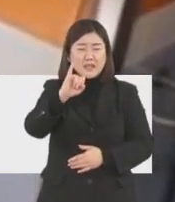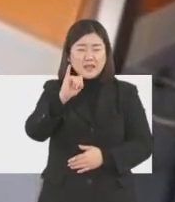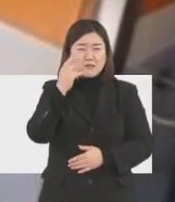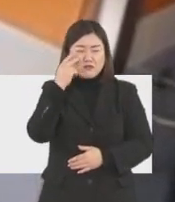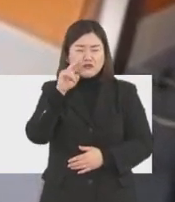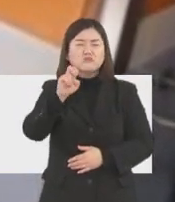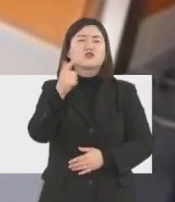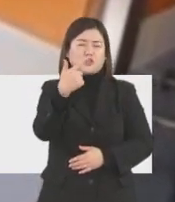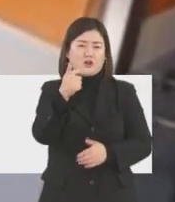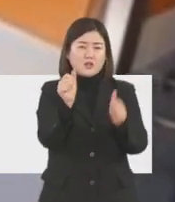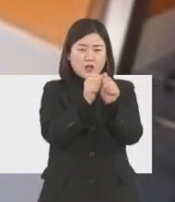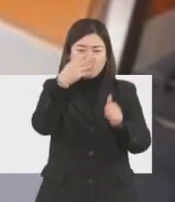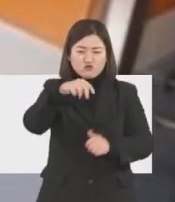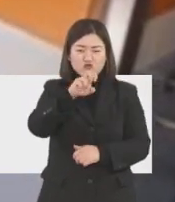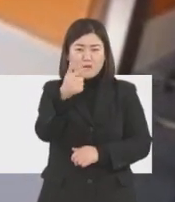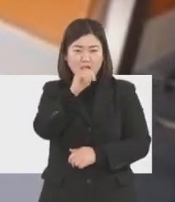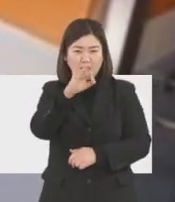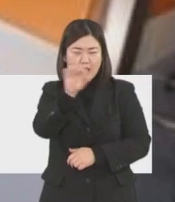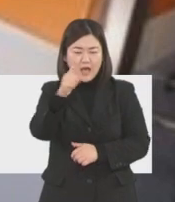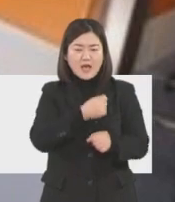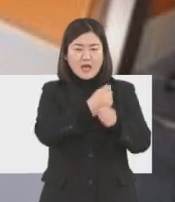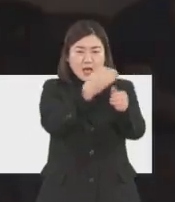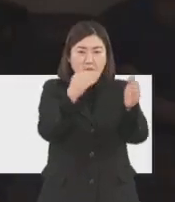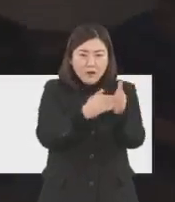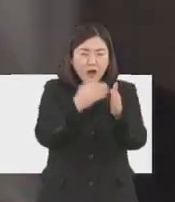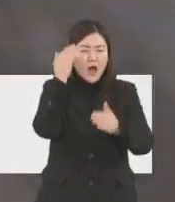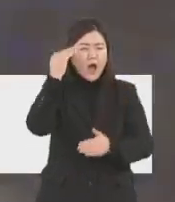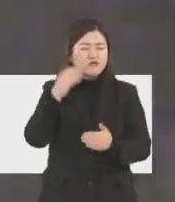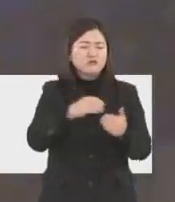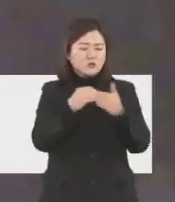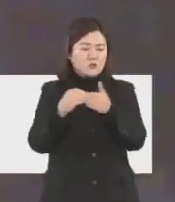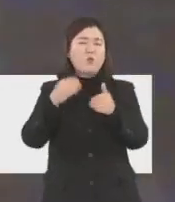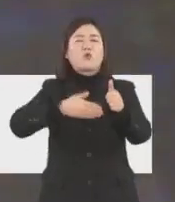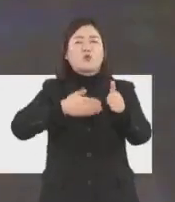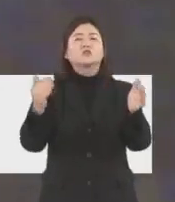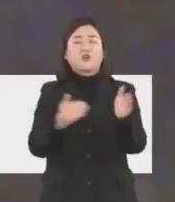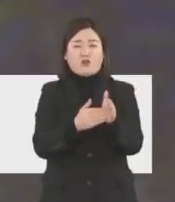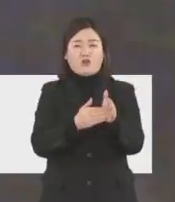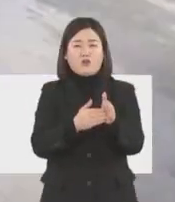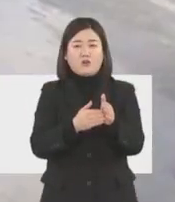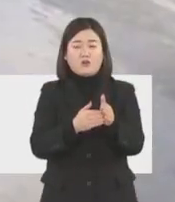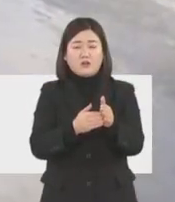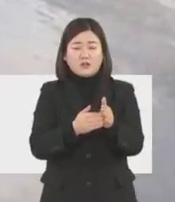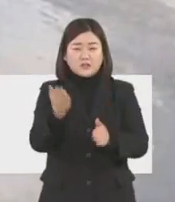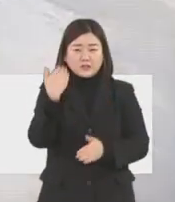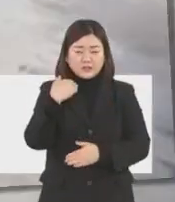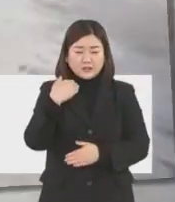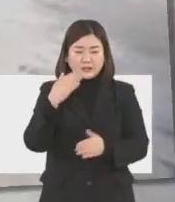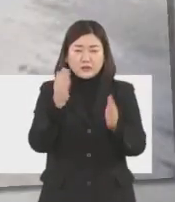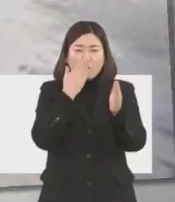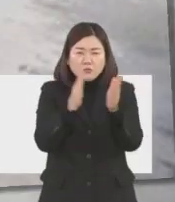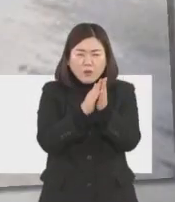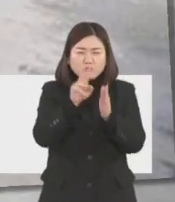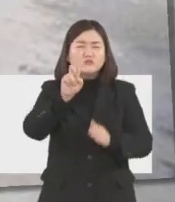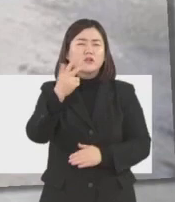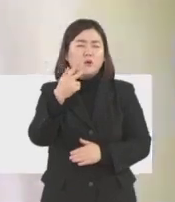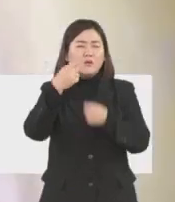26살 a씨가 루마니아에서 체포돼 경찰이 국내 인도를 요청했습니다 에이스는 이탈리아인 공범